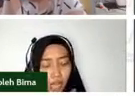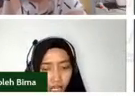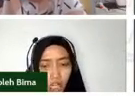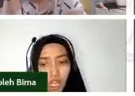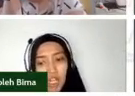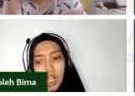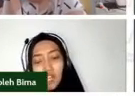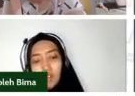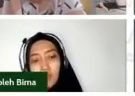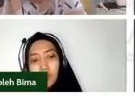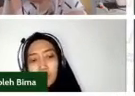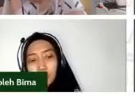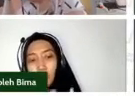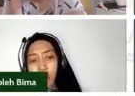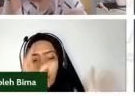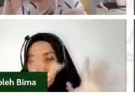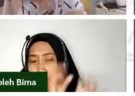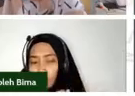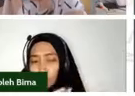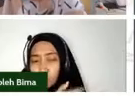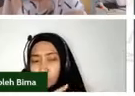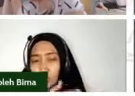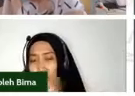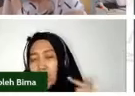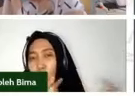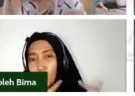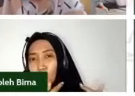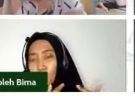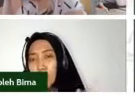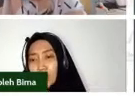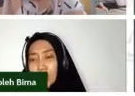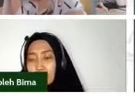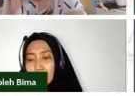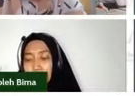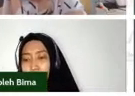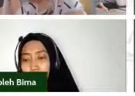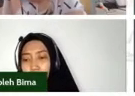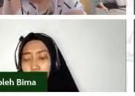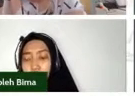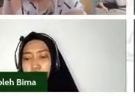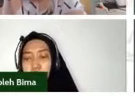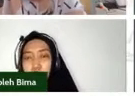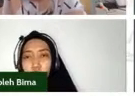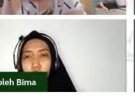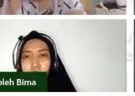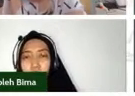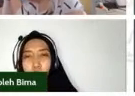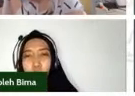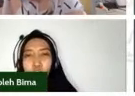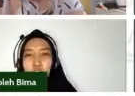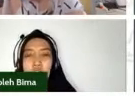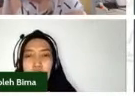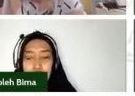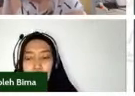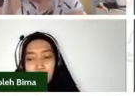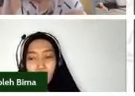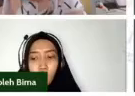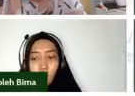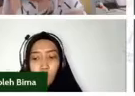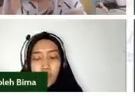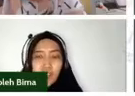sedang konsentrasi kegiatan. Anaknya bisa diam jika bermain sesuai dengan kemauannya sendiri dan tidak bisa diganggu oleh